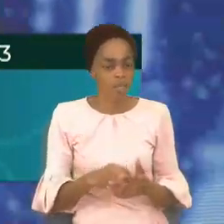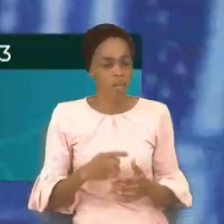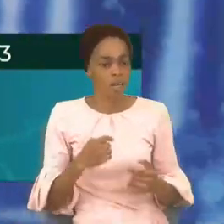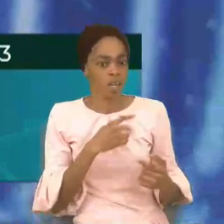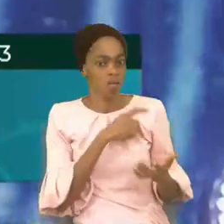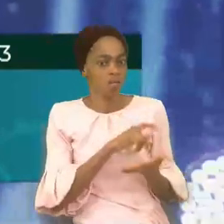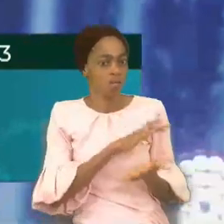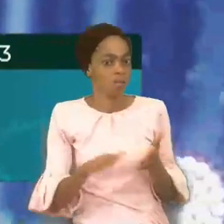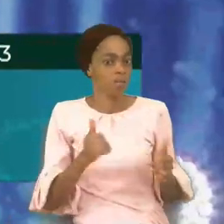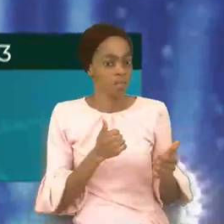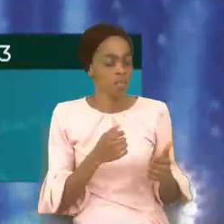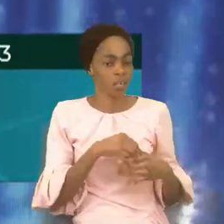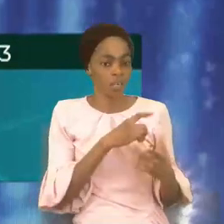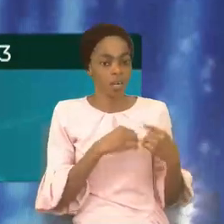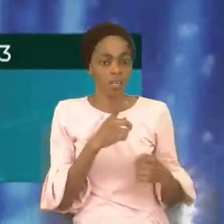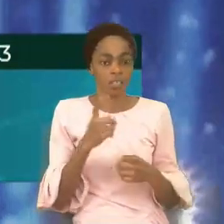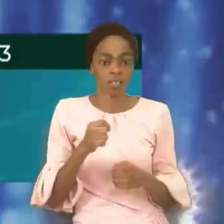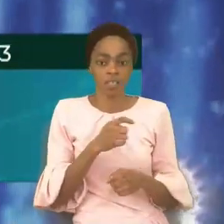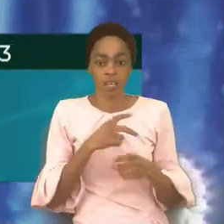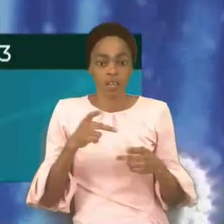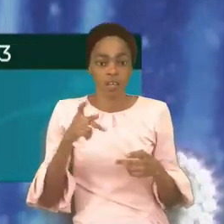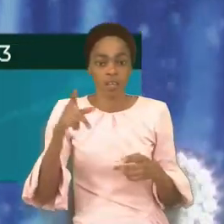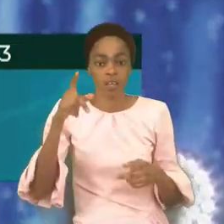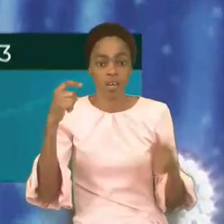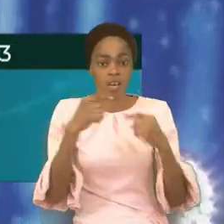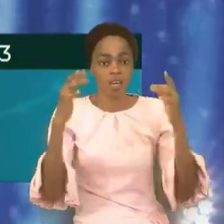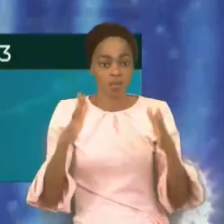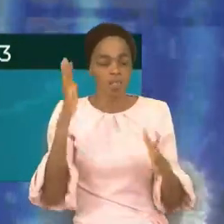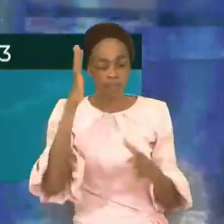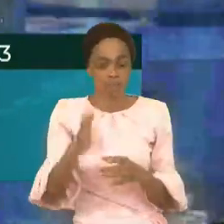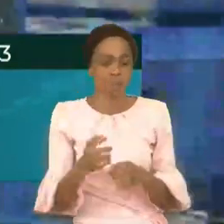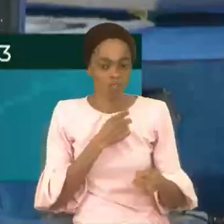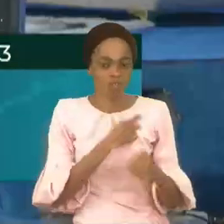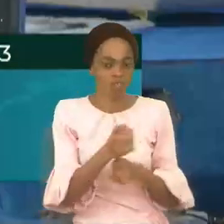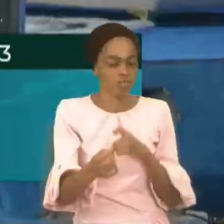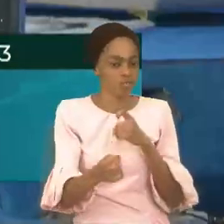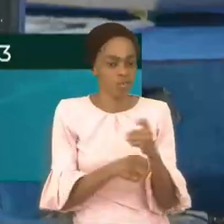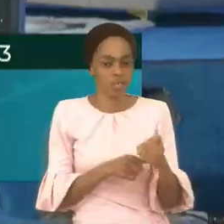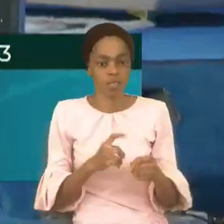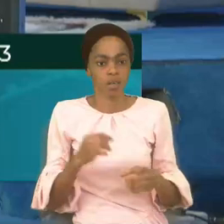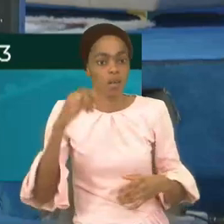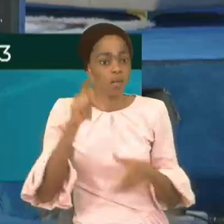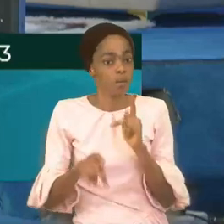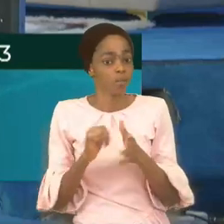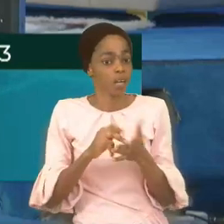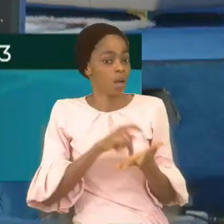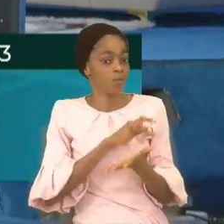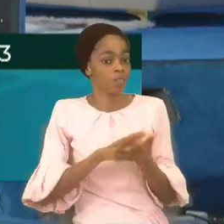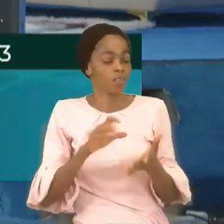pharisiens vont les menacer. Ceux qui ont le cœur pur, le monde va les ridiculiser.